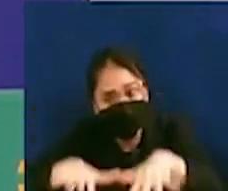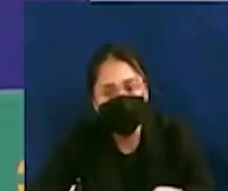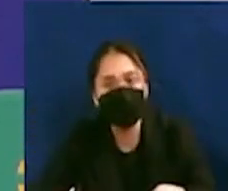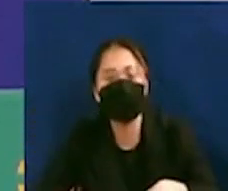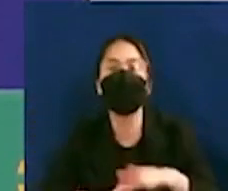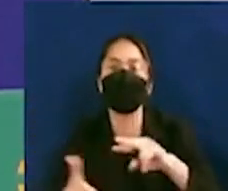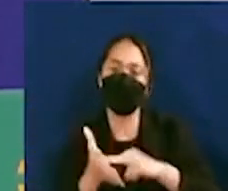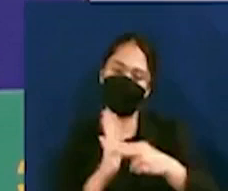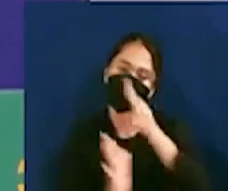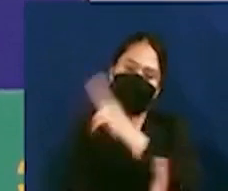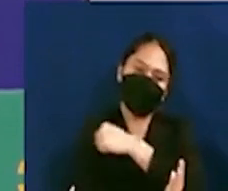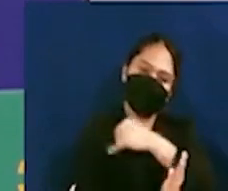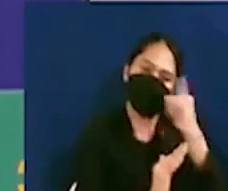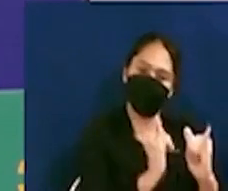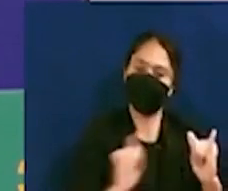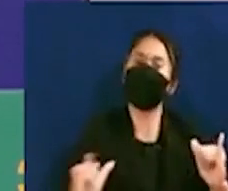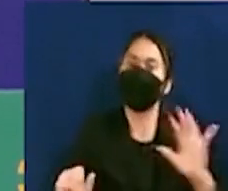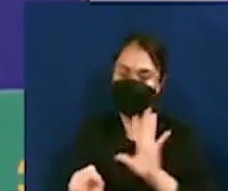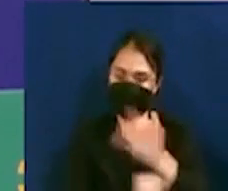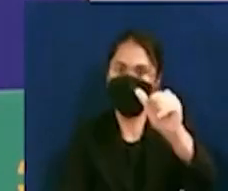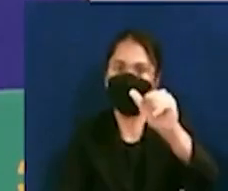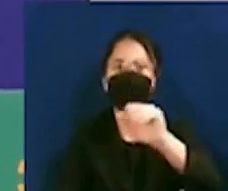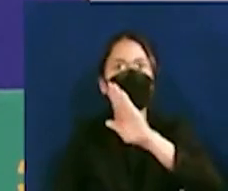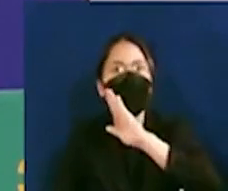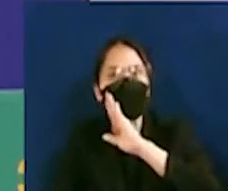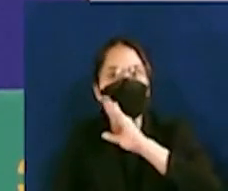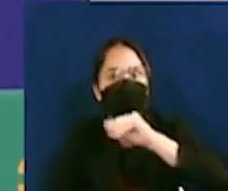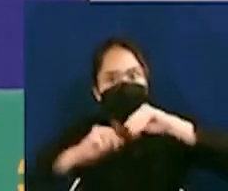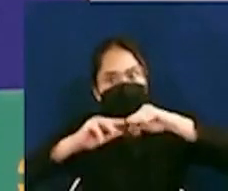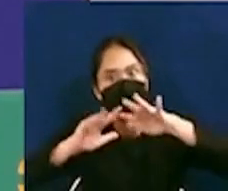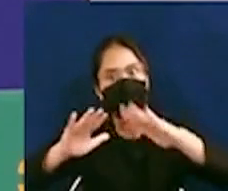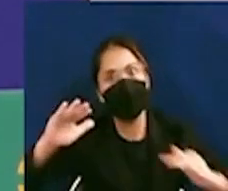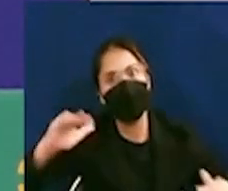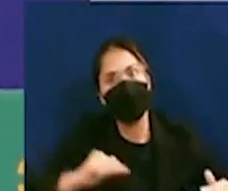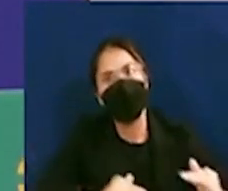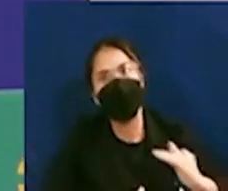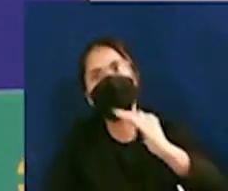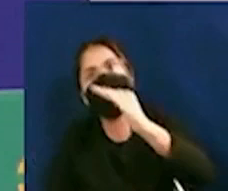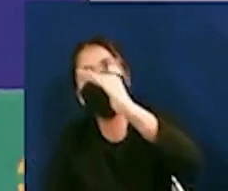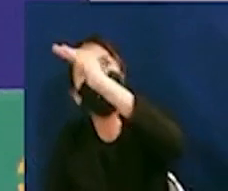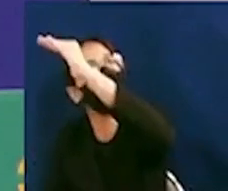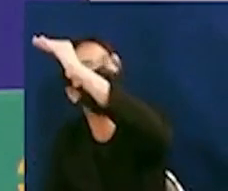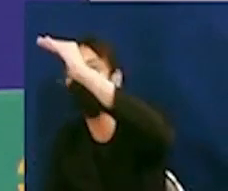มาเพียงพอแต่ถ้าเคิร์ฟการระบาดนะครับกราฟการระบาดเนี่ยยังขึ้นไปแบบนี้อยู่นะครับแ